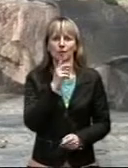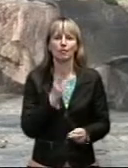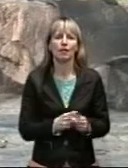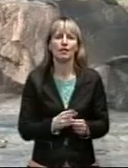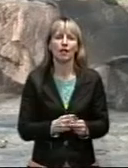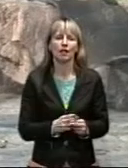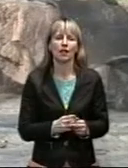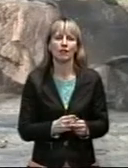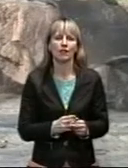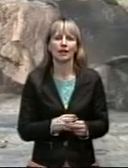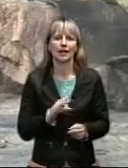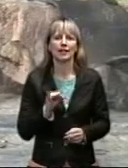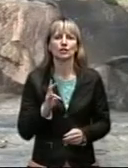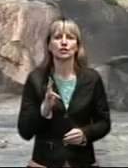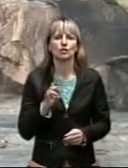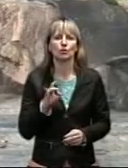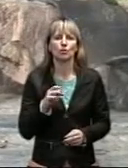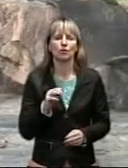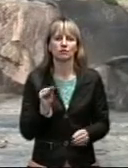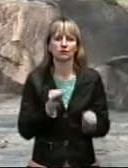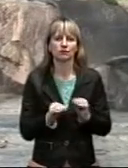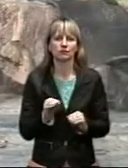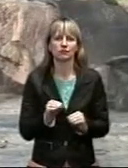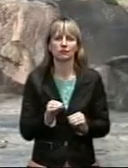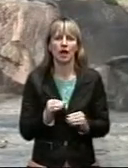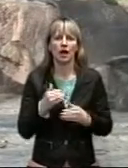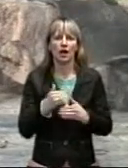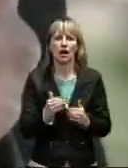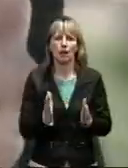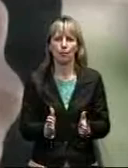металевий інструмент, який має таку структуру, як рамка,